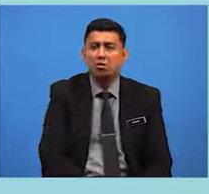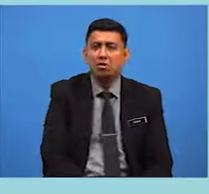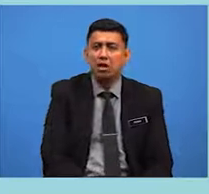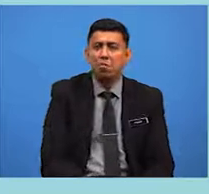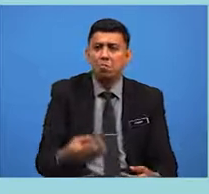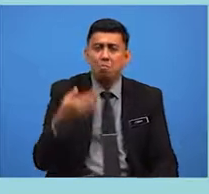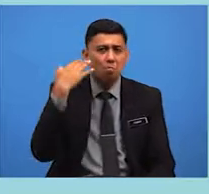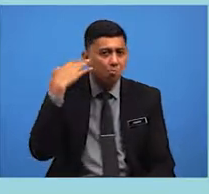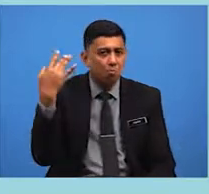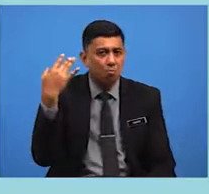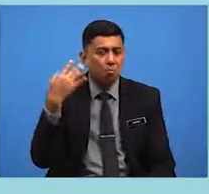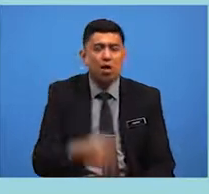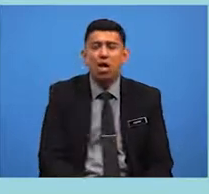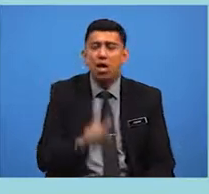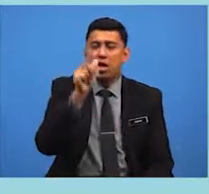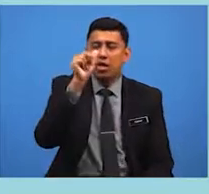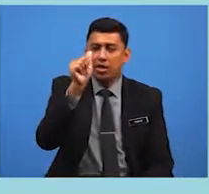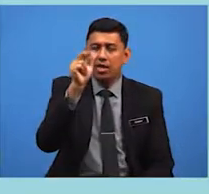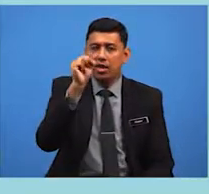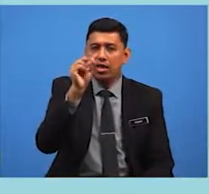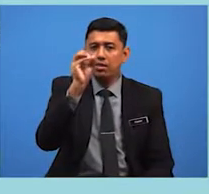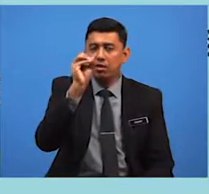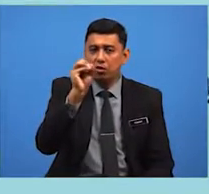bunyi asonansi.